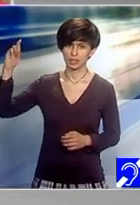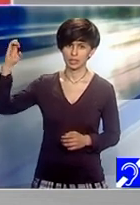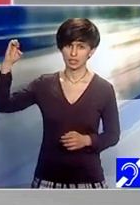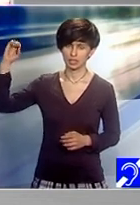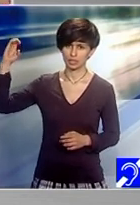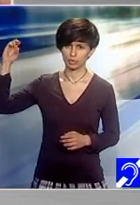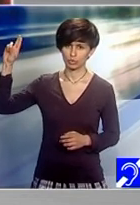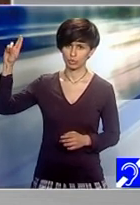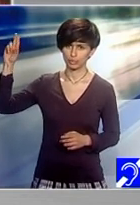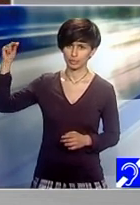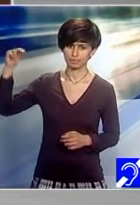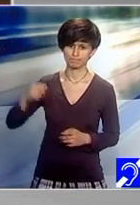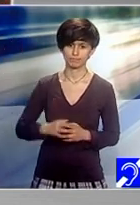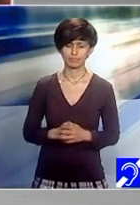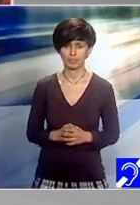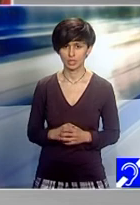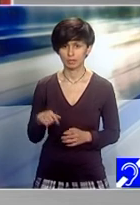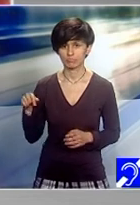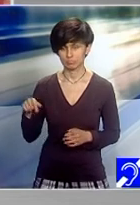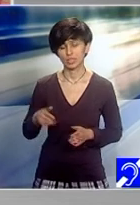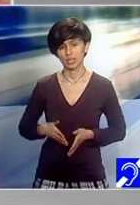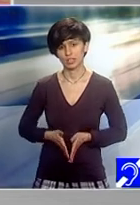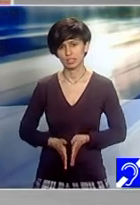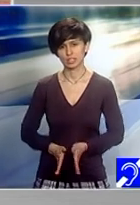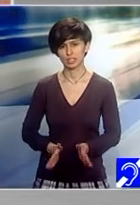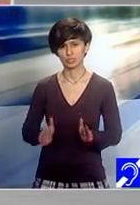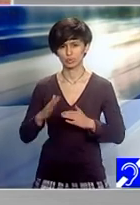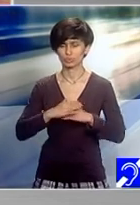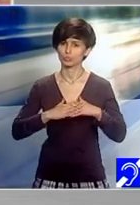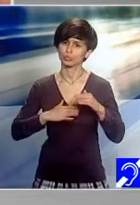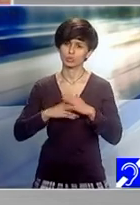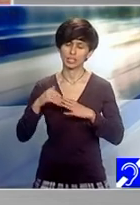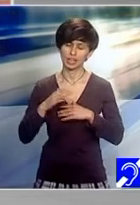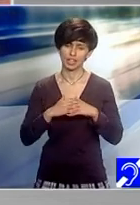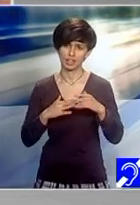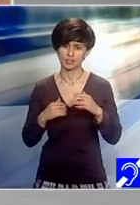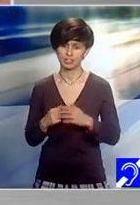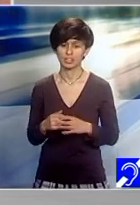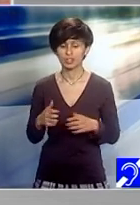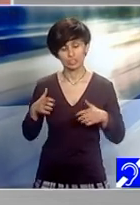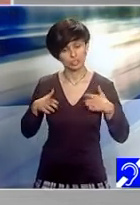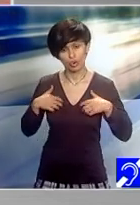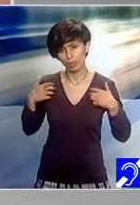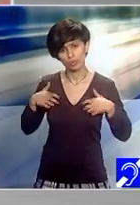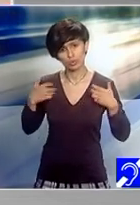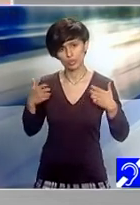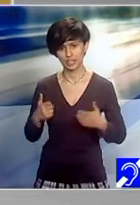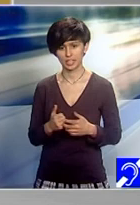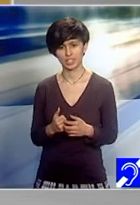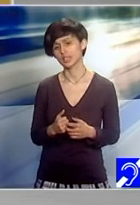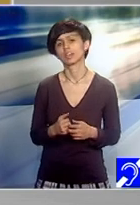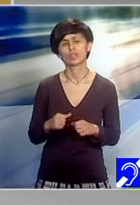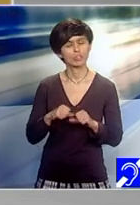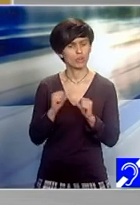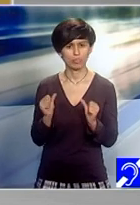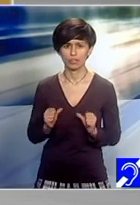Absolut senzațional, deci nativ are o bucurie și un fel de a